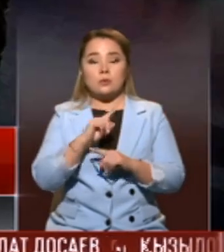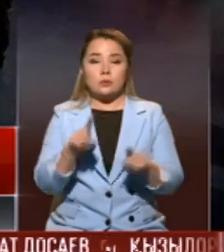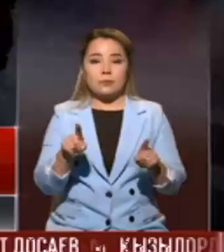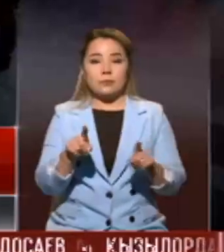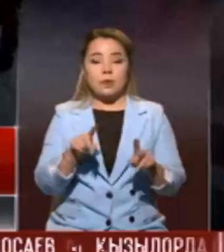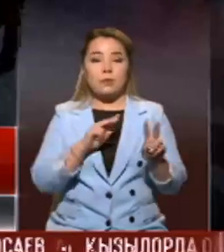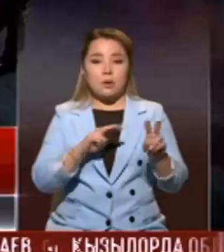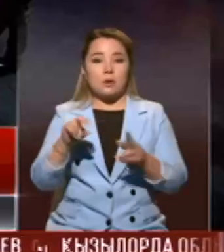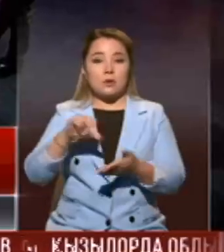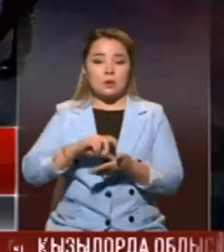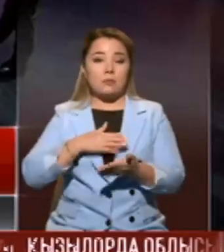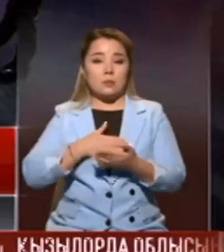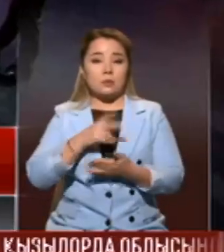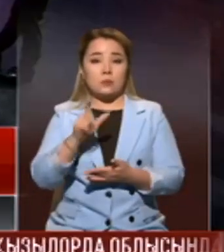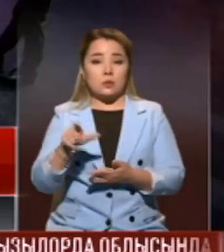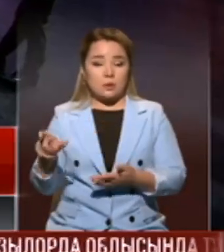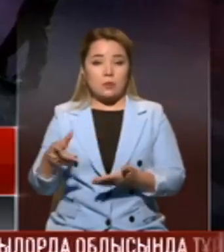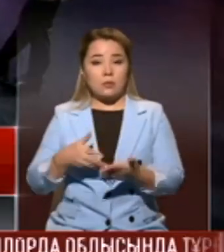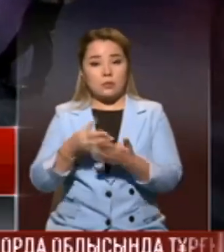ма?